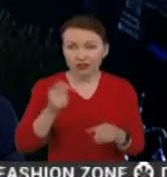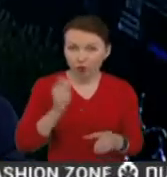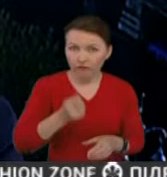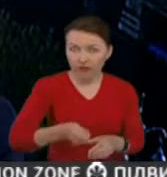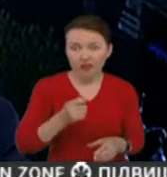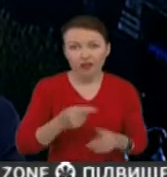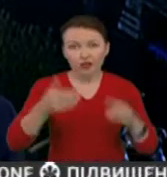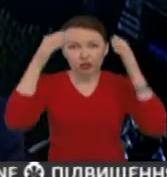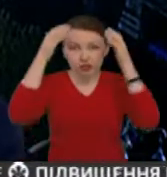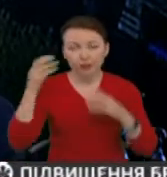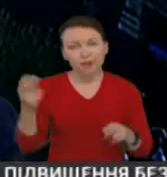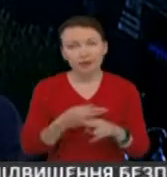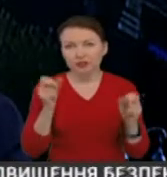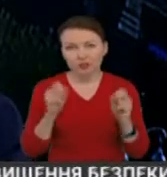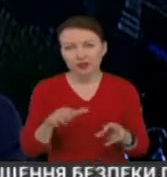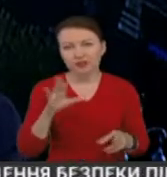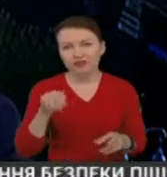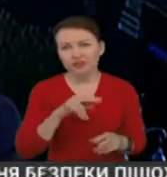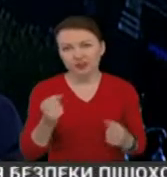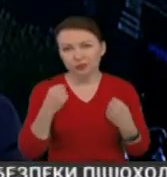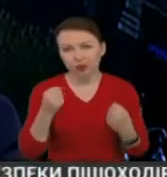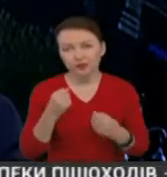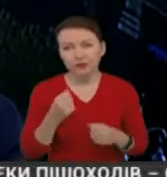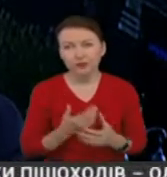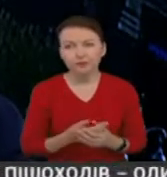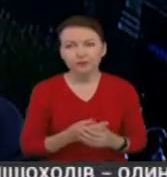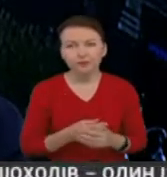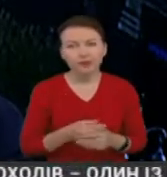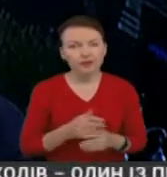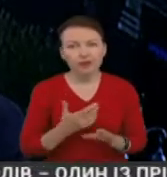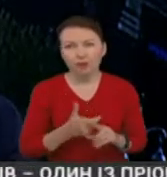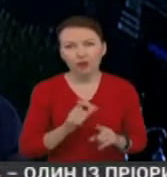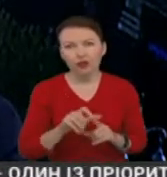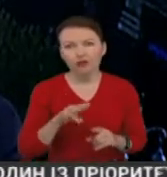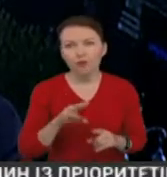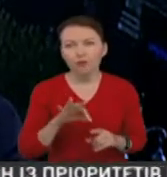ну, безопасный вид спорта, не более чем мотоспорт, не более.